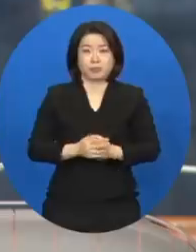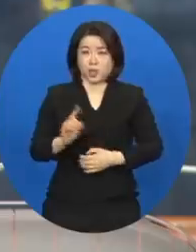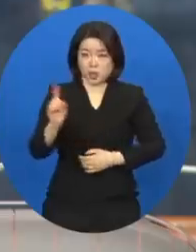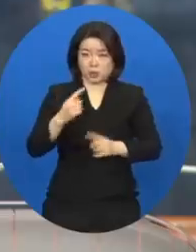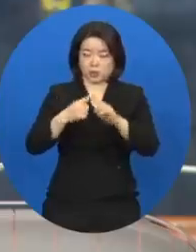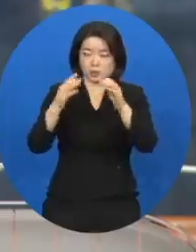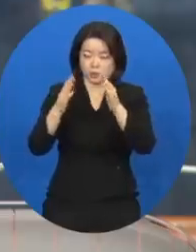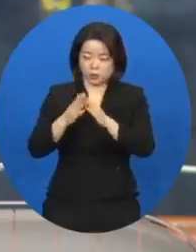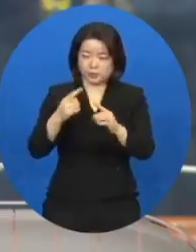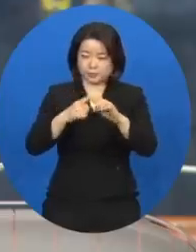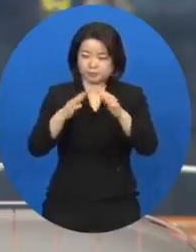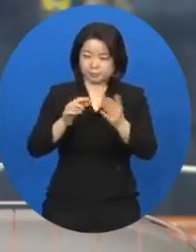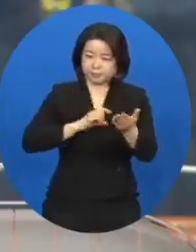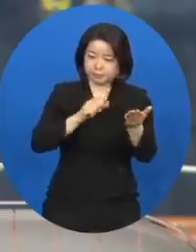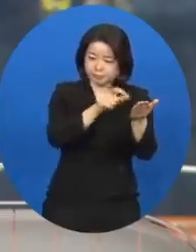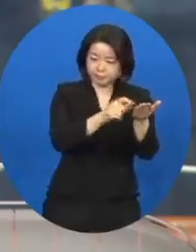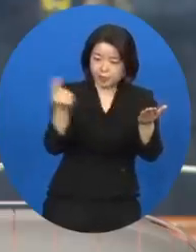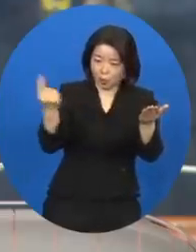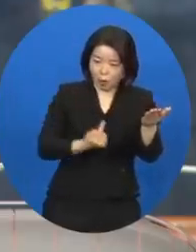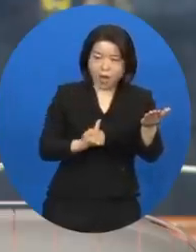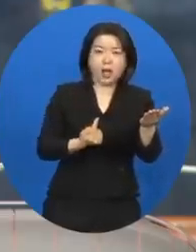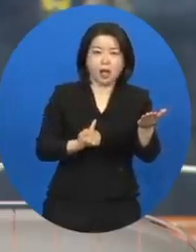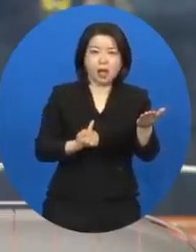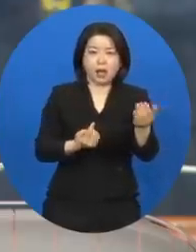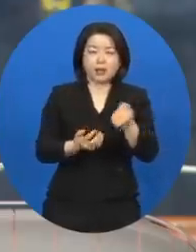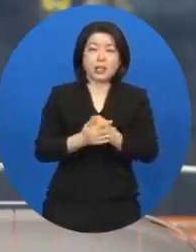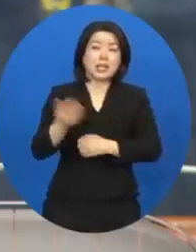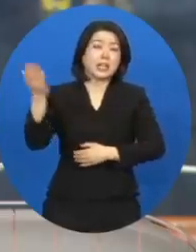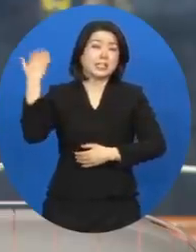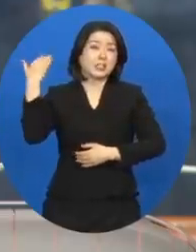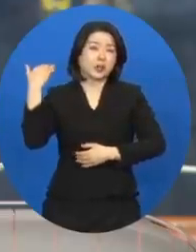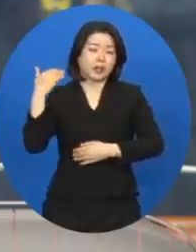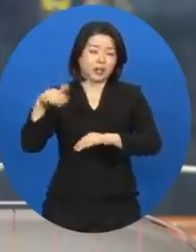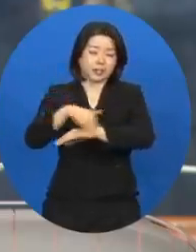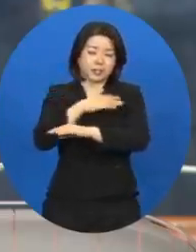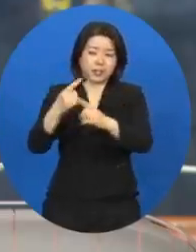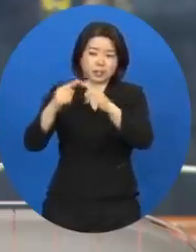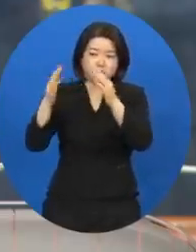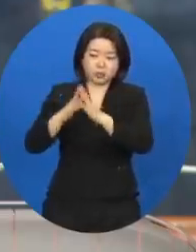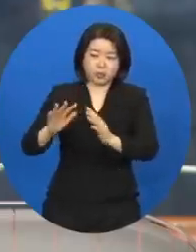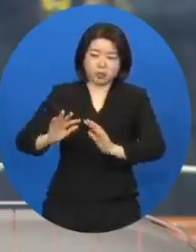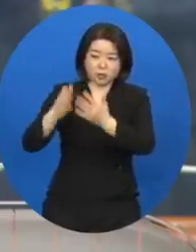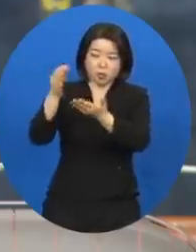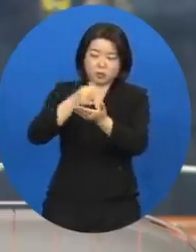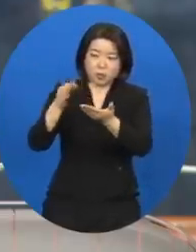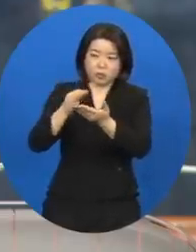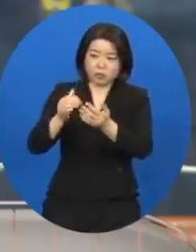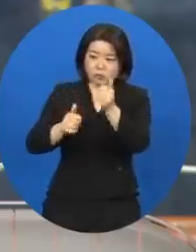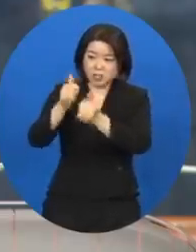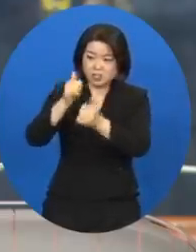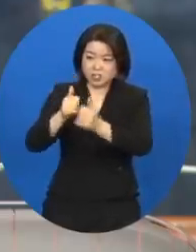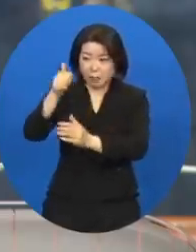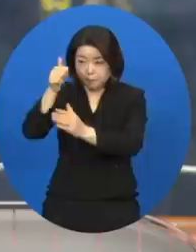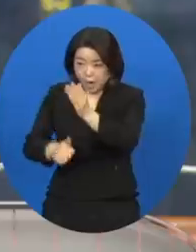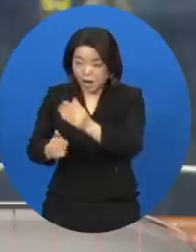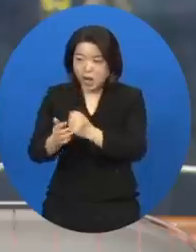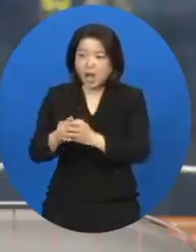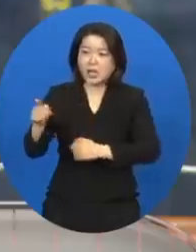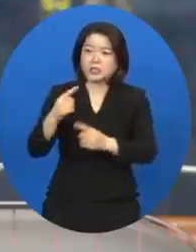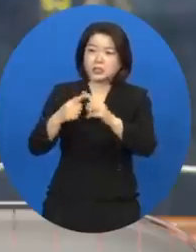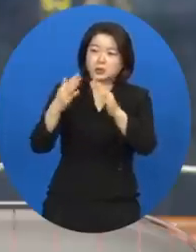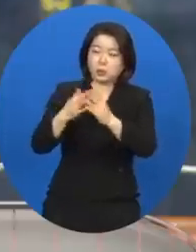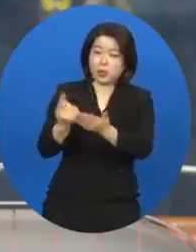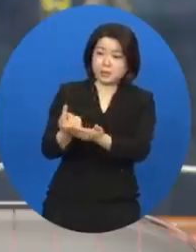교회 등록을 해왔는데 전에 다니는 교회 건축 헌금 때문에 시험이 들어서 그 교회를